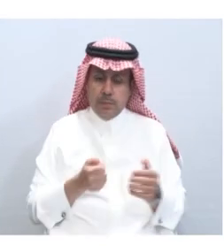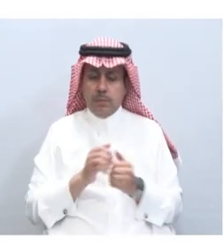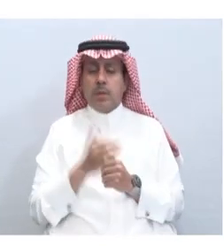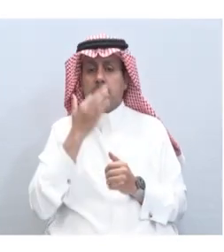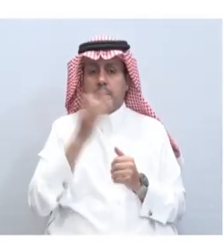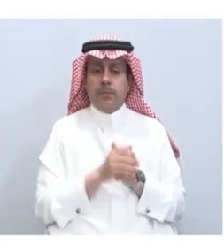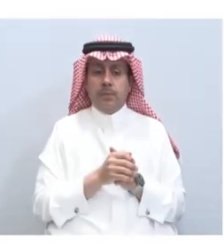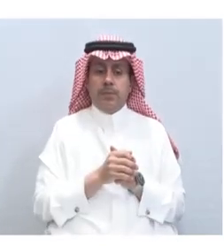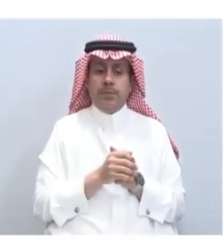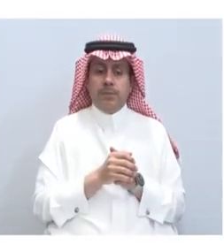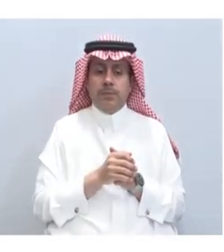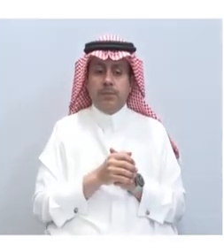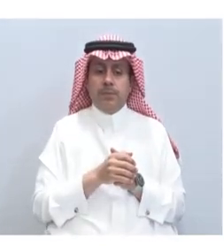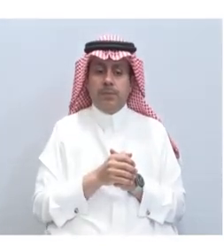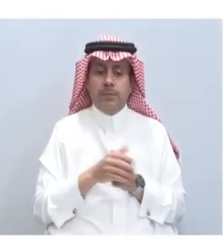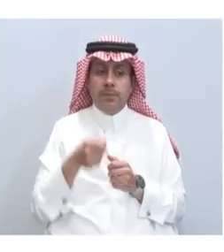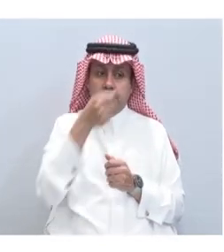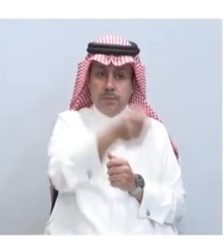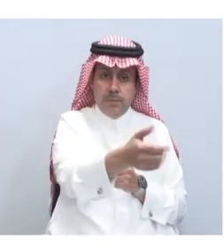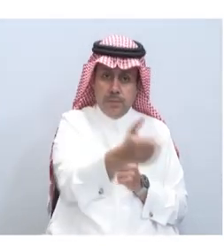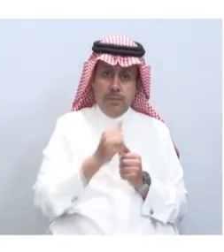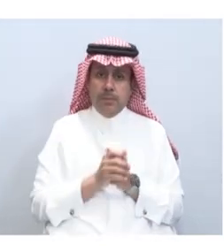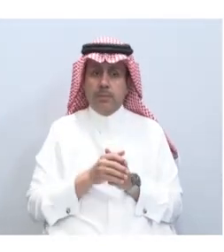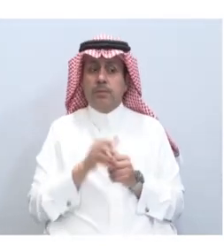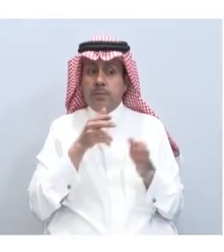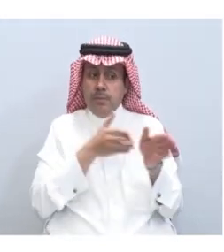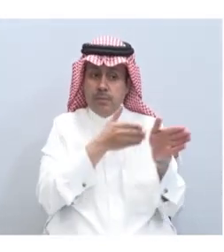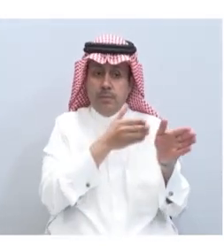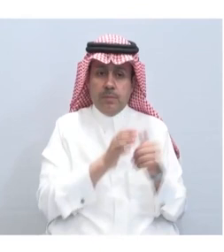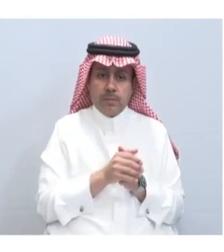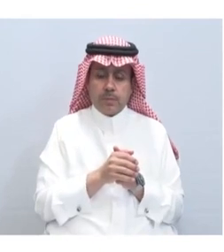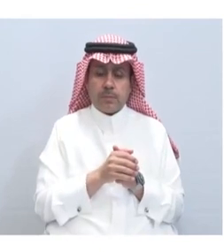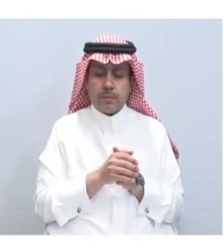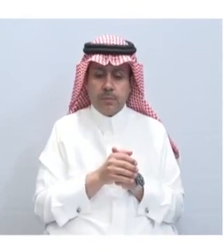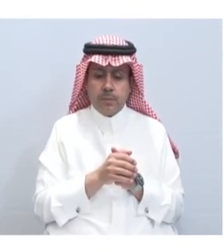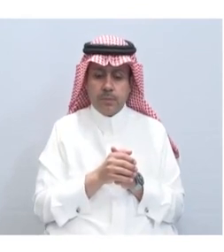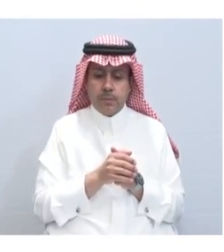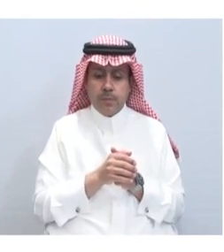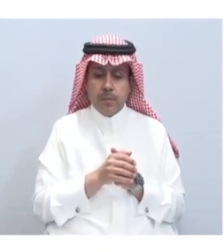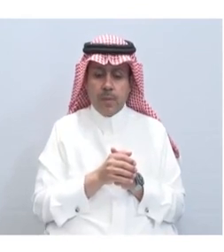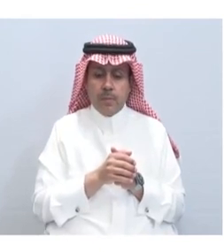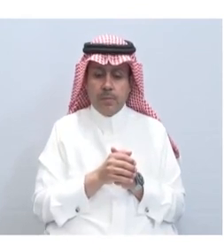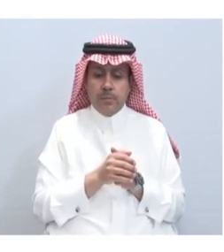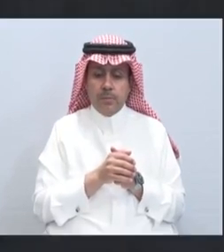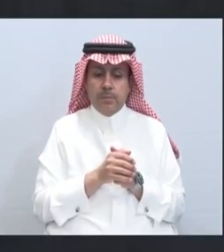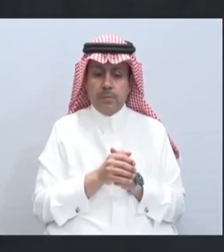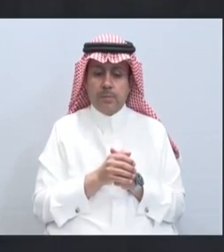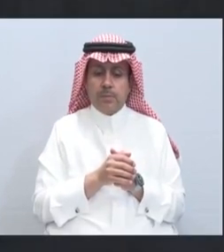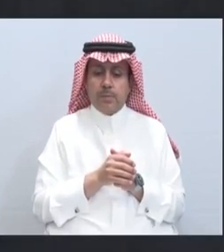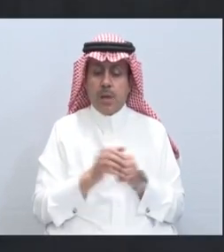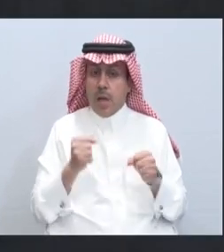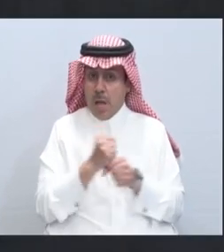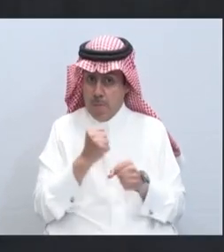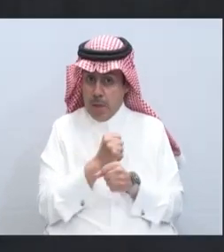مصادر المعلومات واسترجاعها ومتابعه المستعرين ايضا يعني في عمليات التقليديه